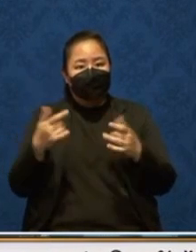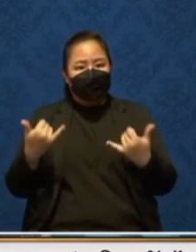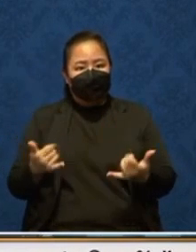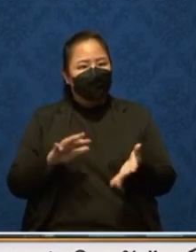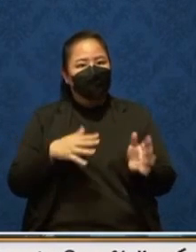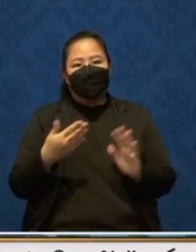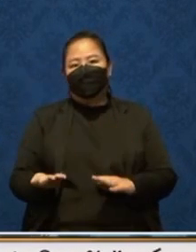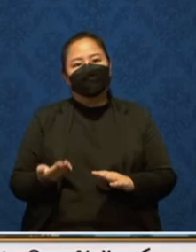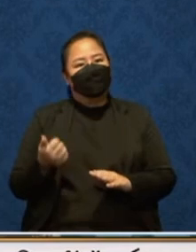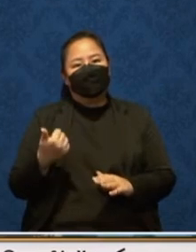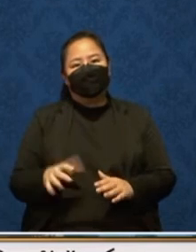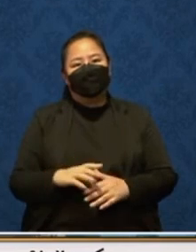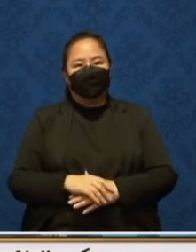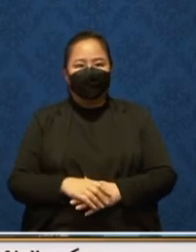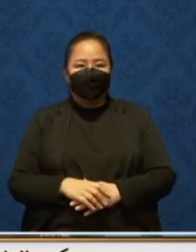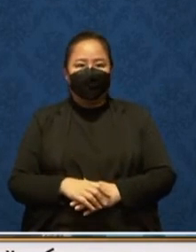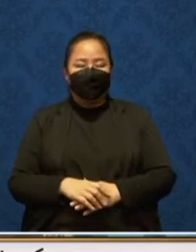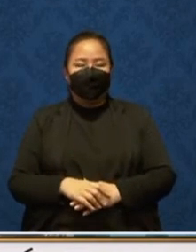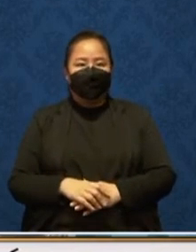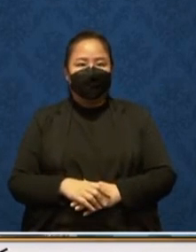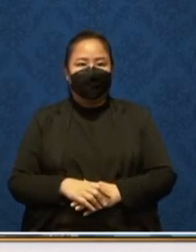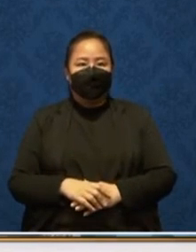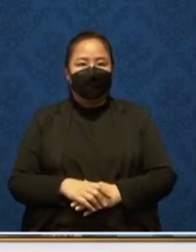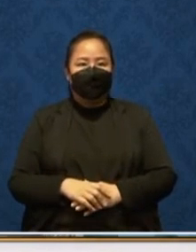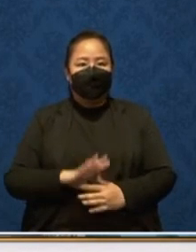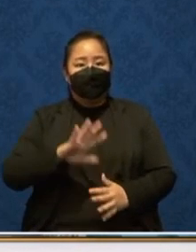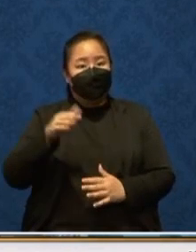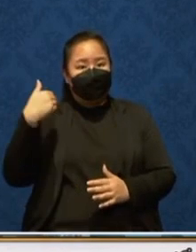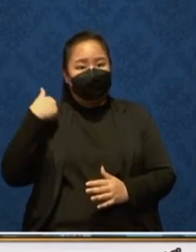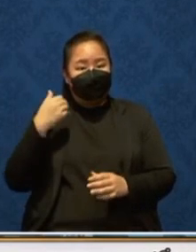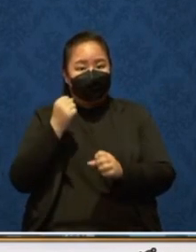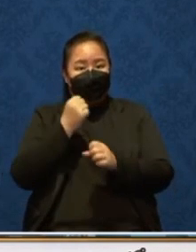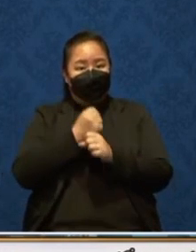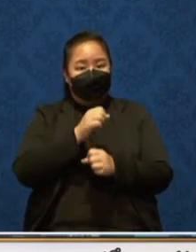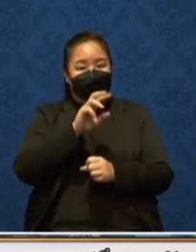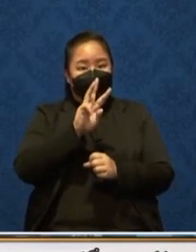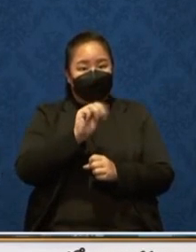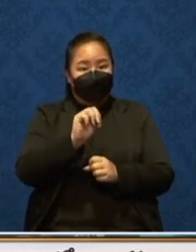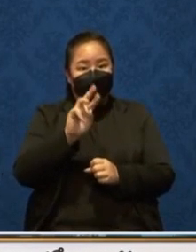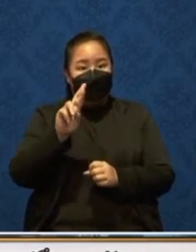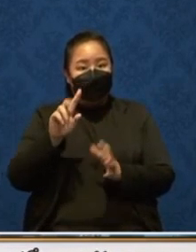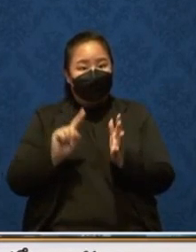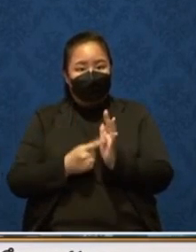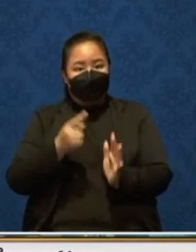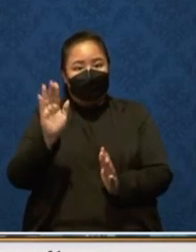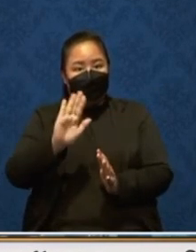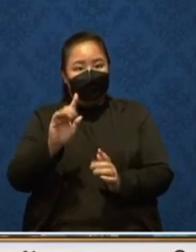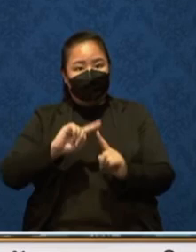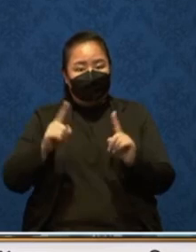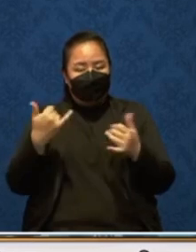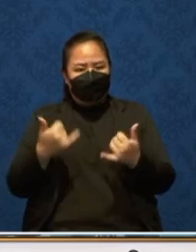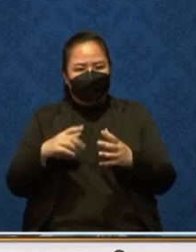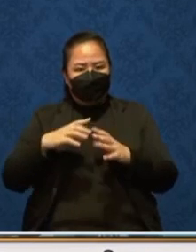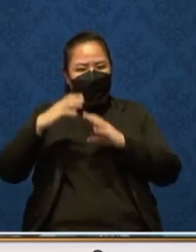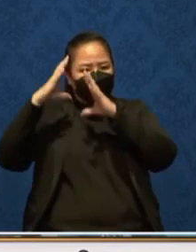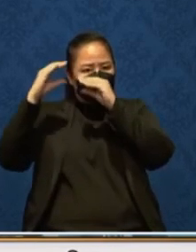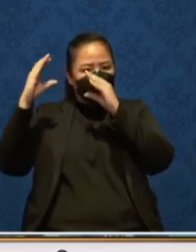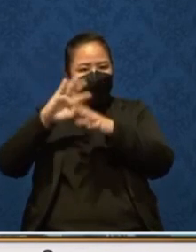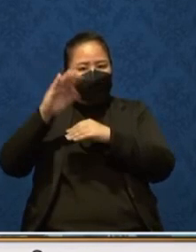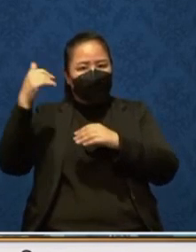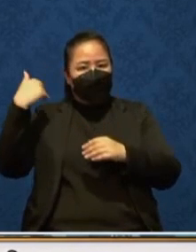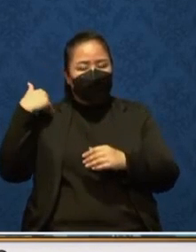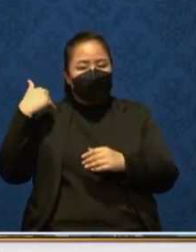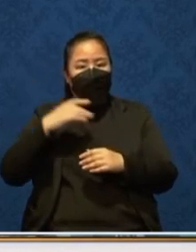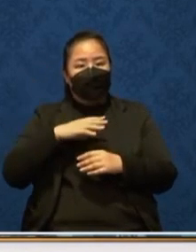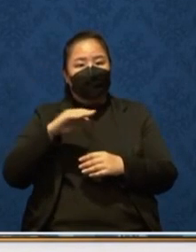เหลวไที่ทานจะทำ MR นี่ไม่ใช่ครงแรก แตจะเป็ครั้งที่ใหญ่กวามากแล้จะทำแบบไมมฝันเลยด้วยเพระ